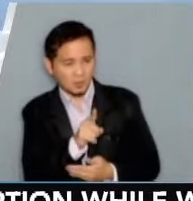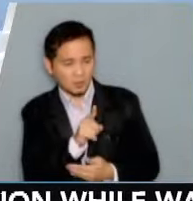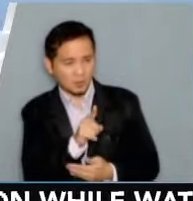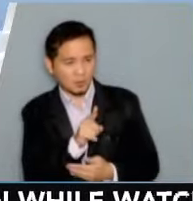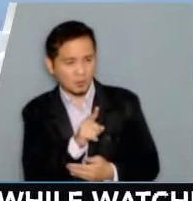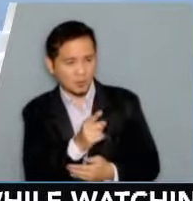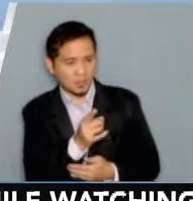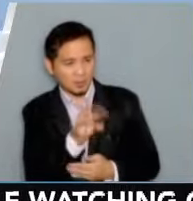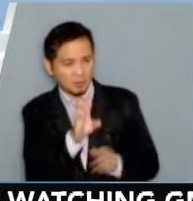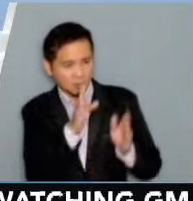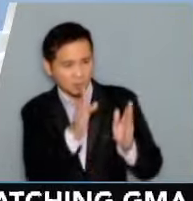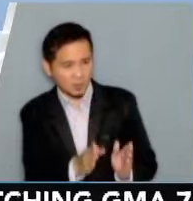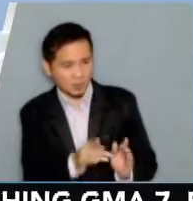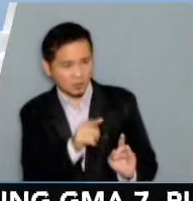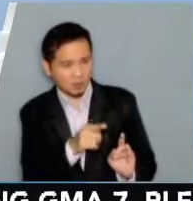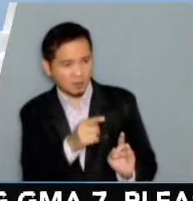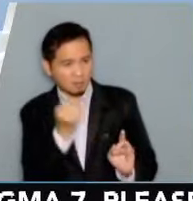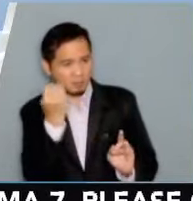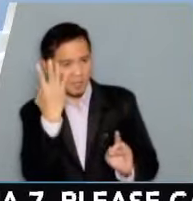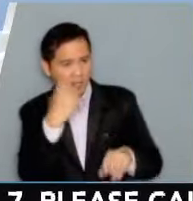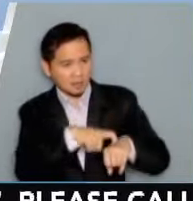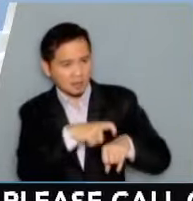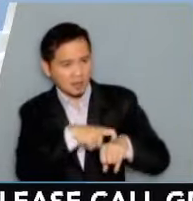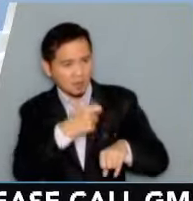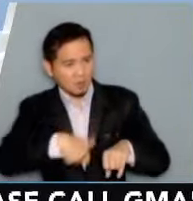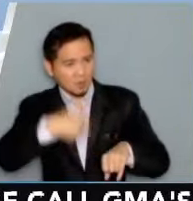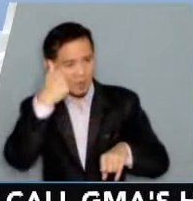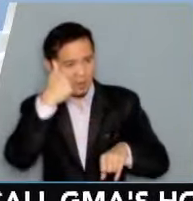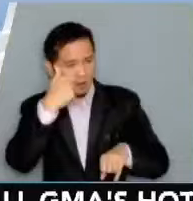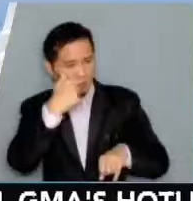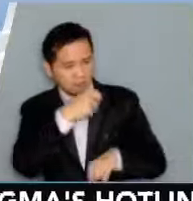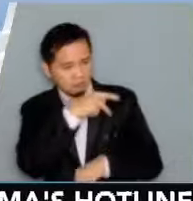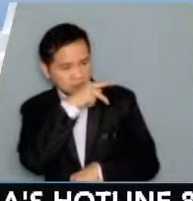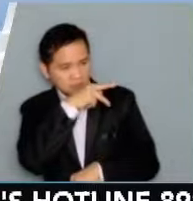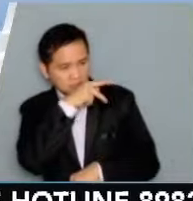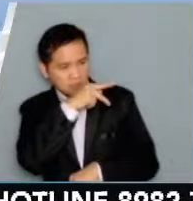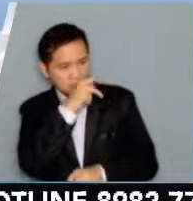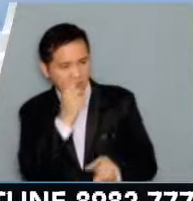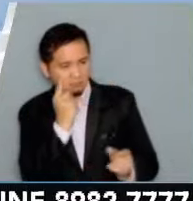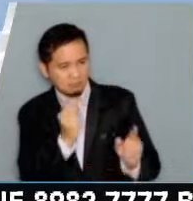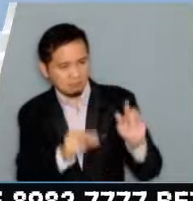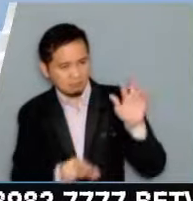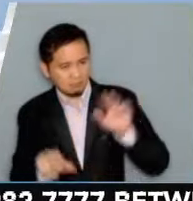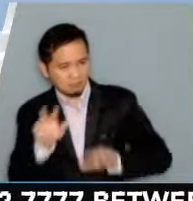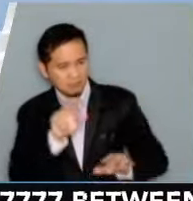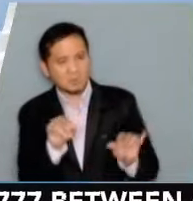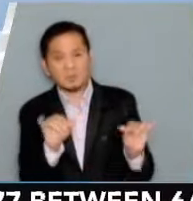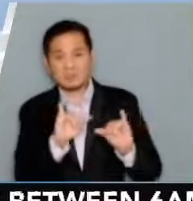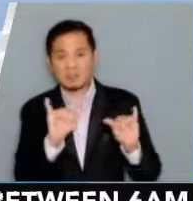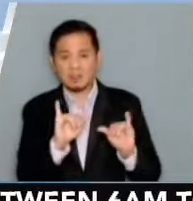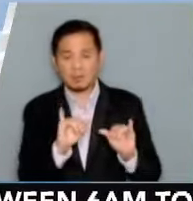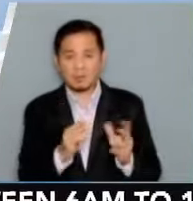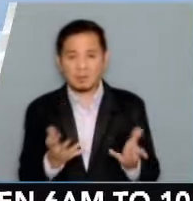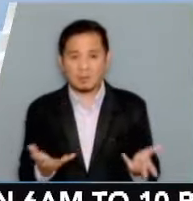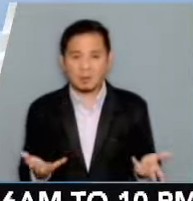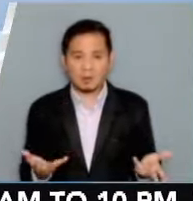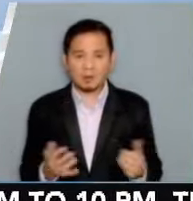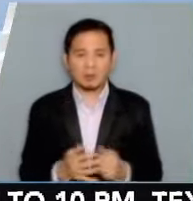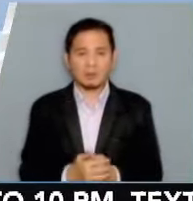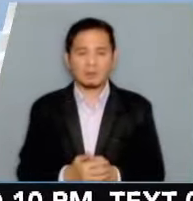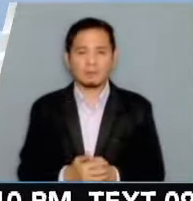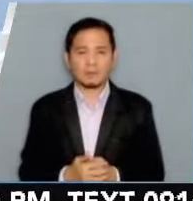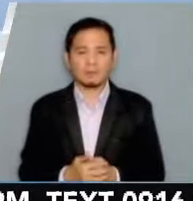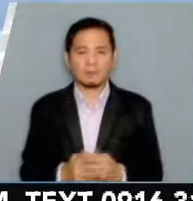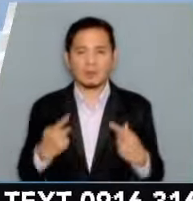hit many many times in in the period of 6 months with the same amount may alias person a din daw na mahigit